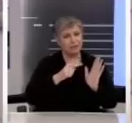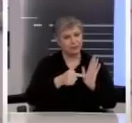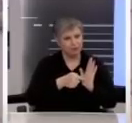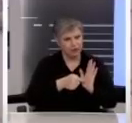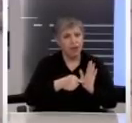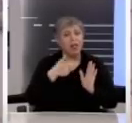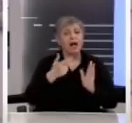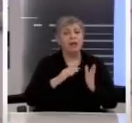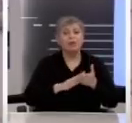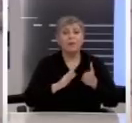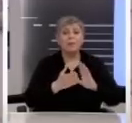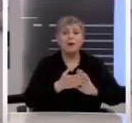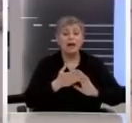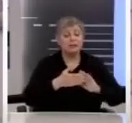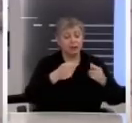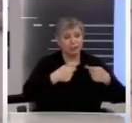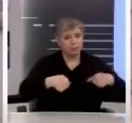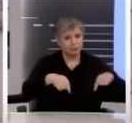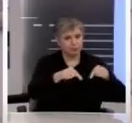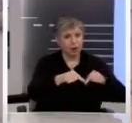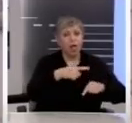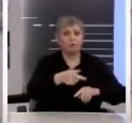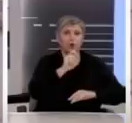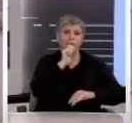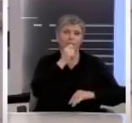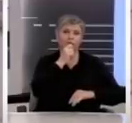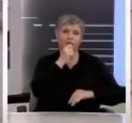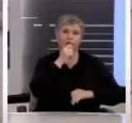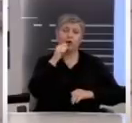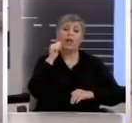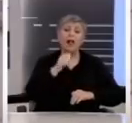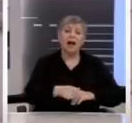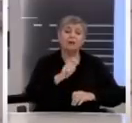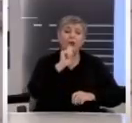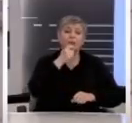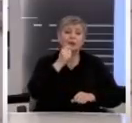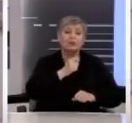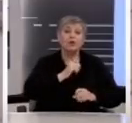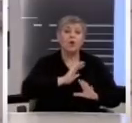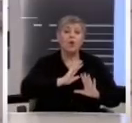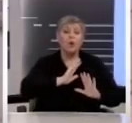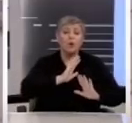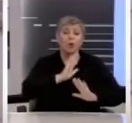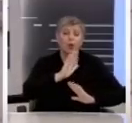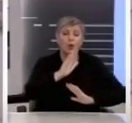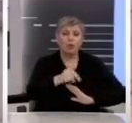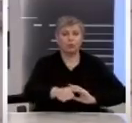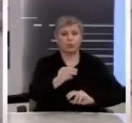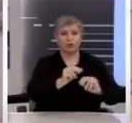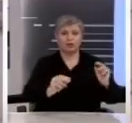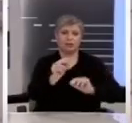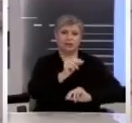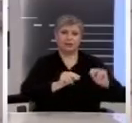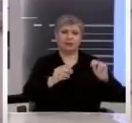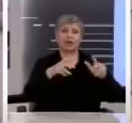των συνεδριάσεων συλλογικών κυβερνητικών οργάνων είναι απόρριτα. Το δε απόρριτο διαρκεί για όσο χρόνο ισχύει το απόρριτο των συζητήσεων του